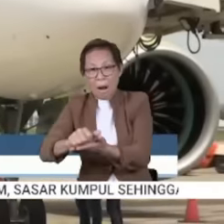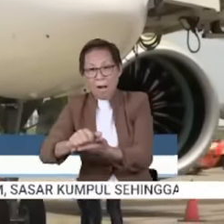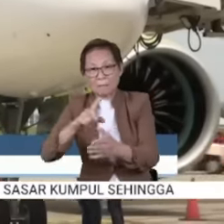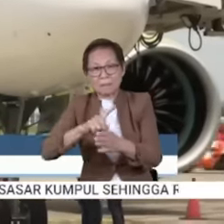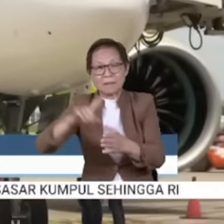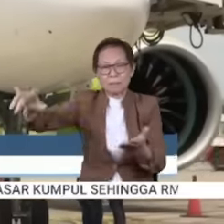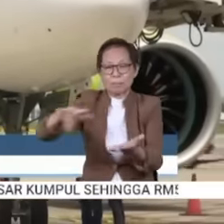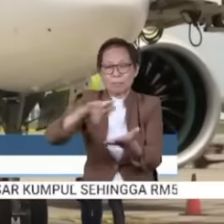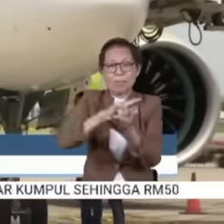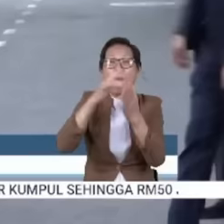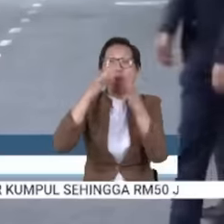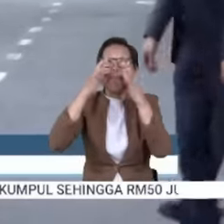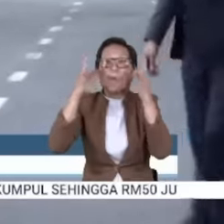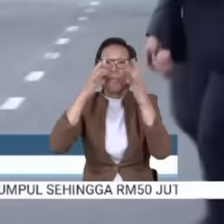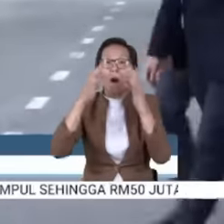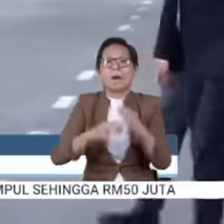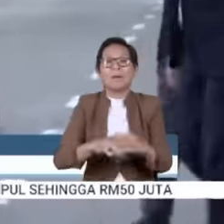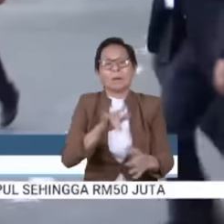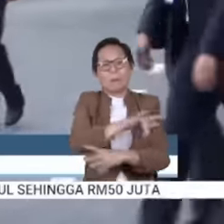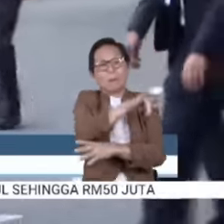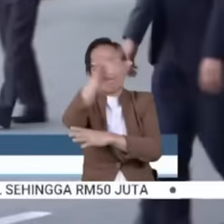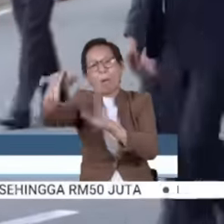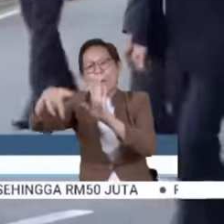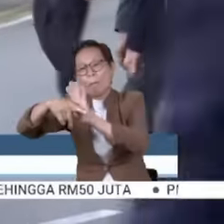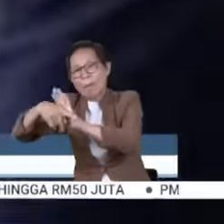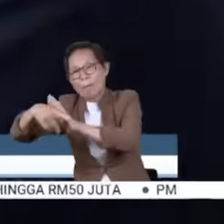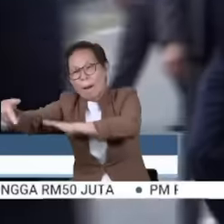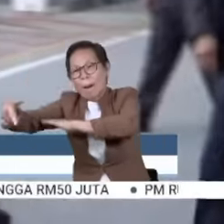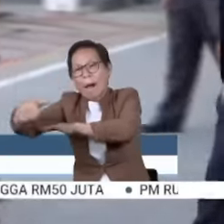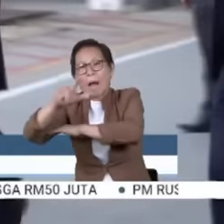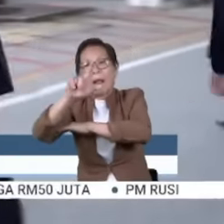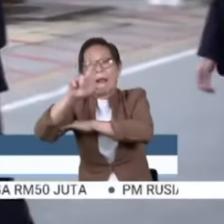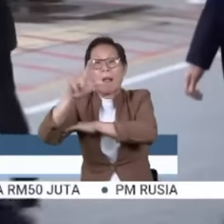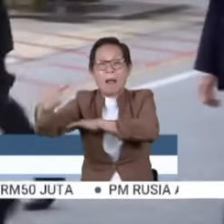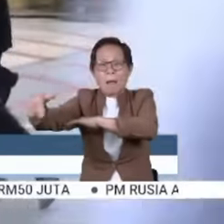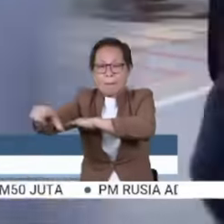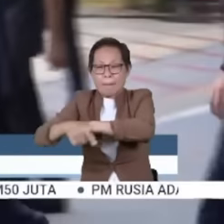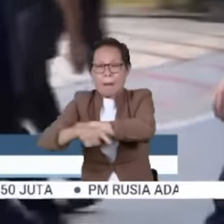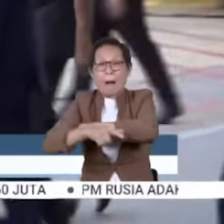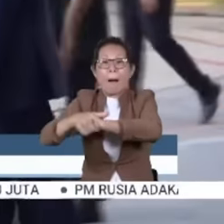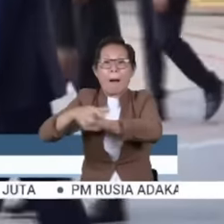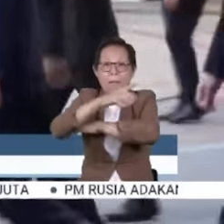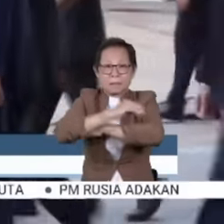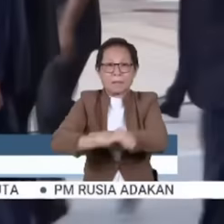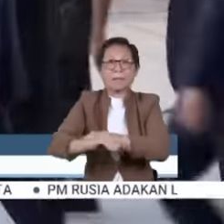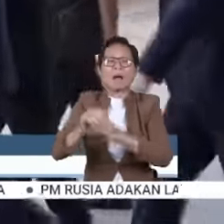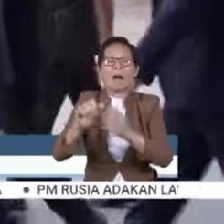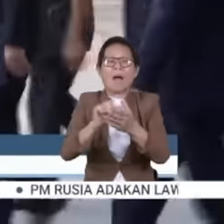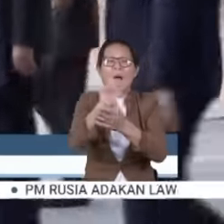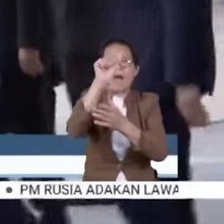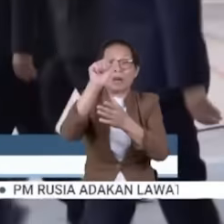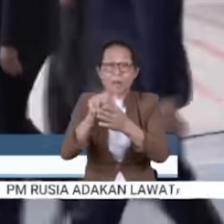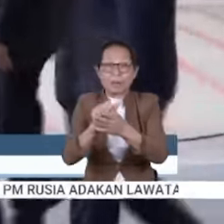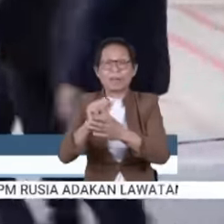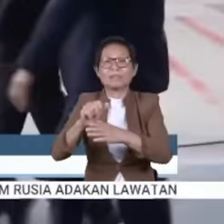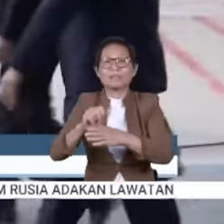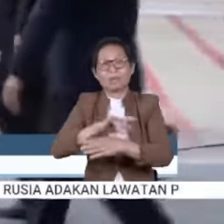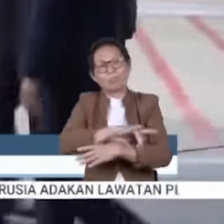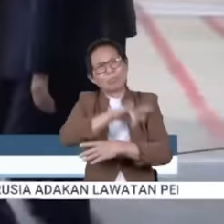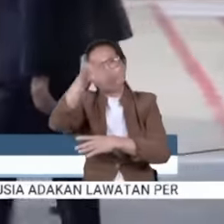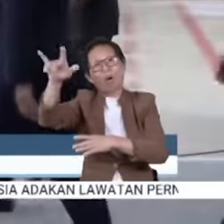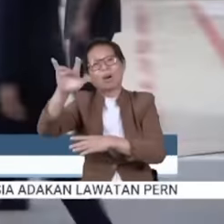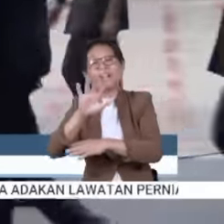bangsa kucing dan membuat penebangan ke pameran maritim dan egro angkasa antara bangsa Langkawi